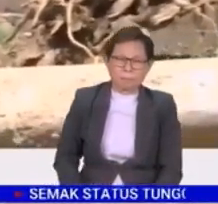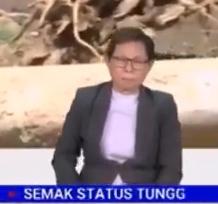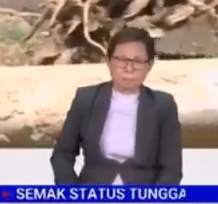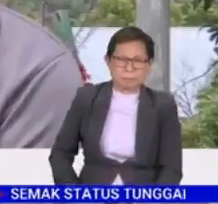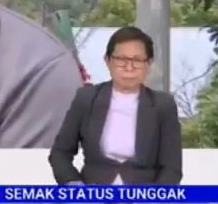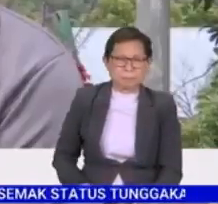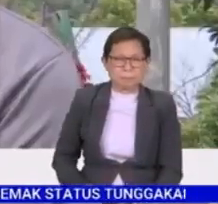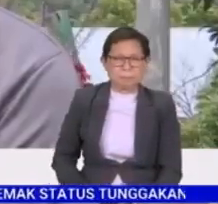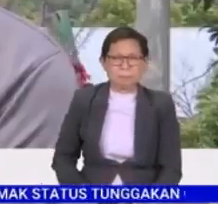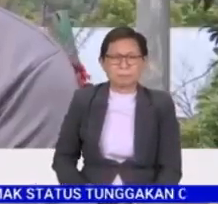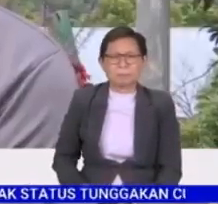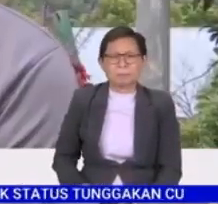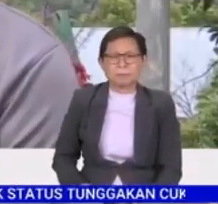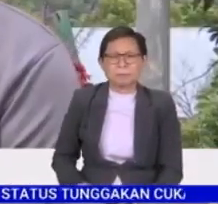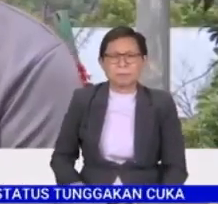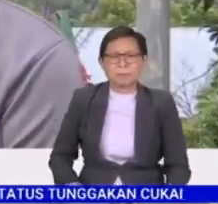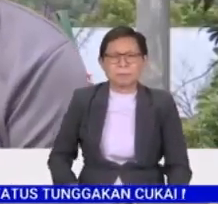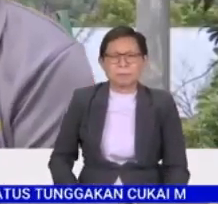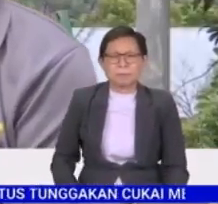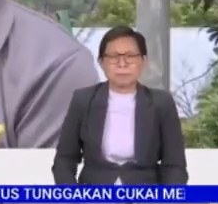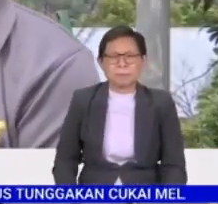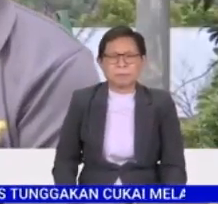dan itu